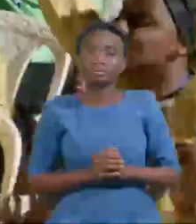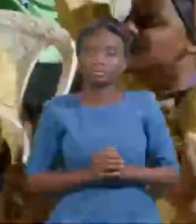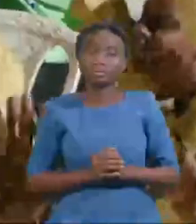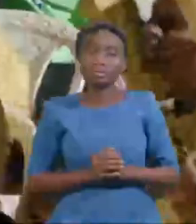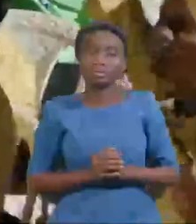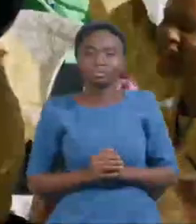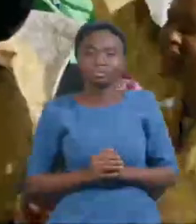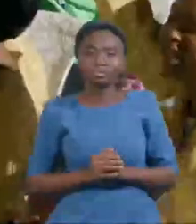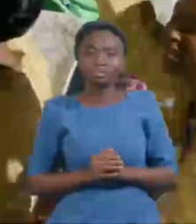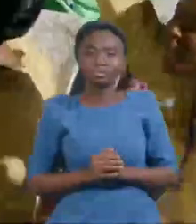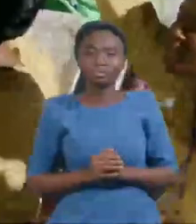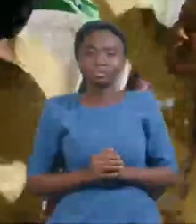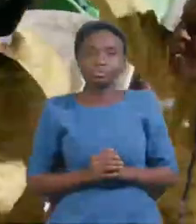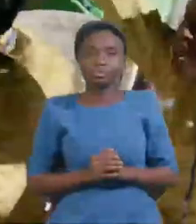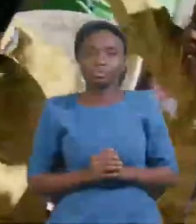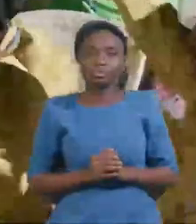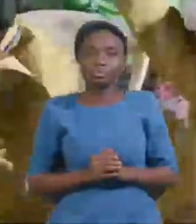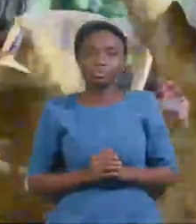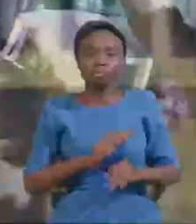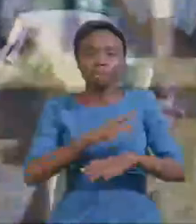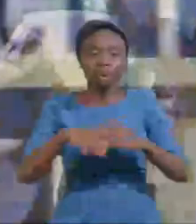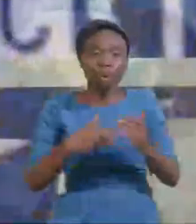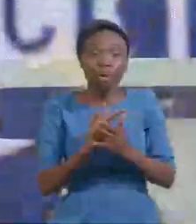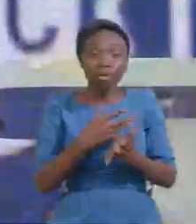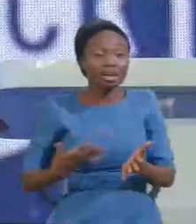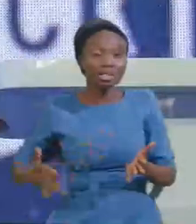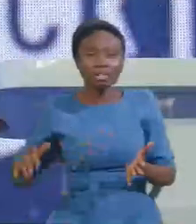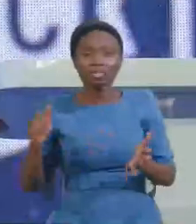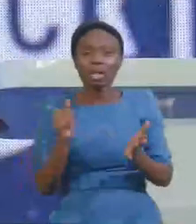Ne crains point, tu vas avancer.